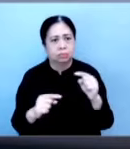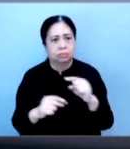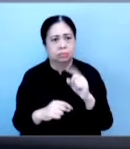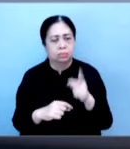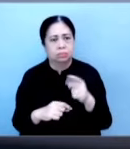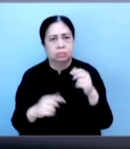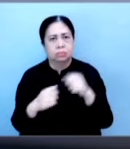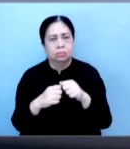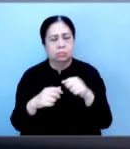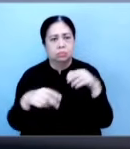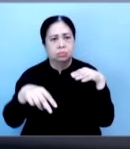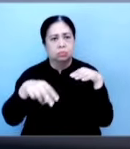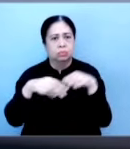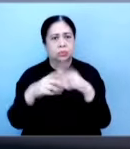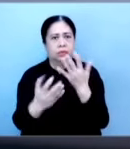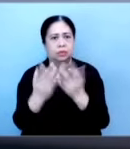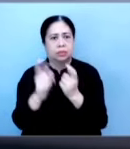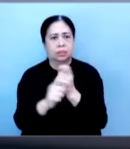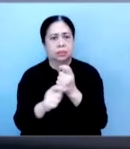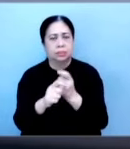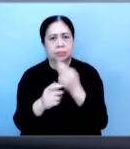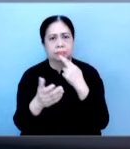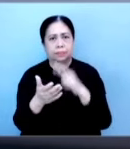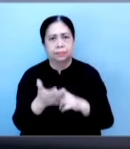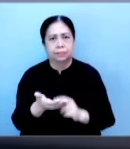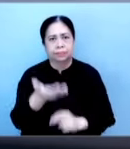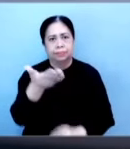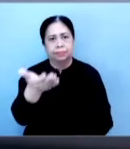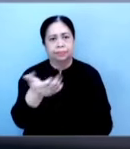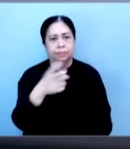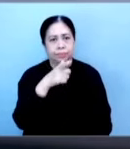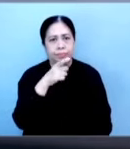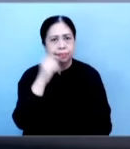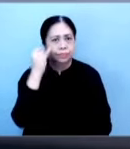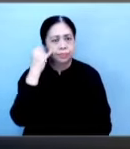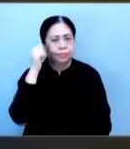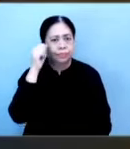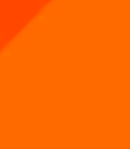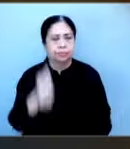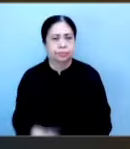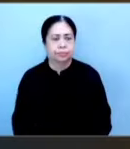araruhin ang fire truck nasa frontline ng balitang yan si John